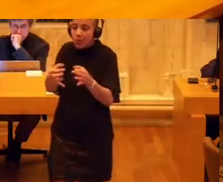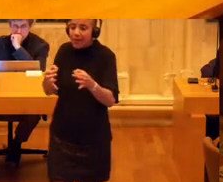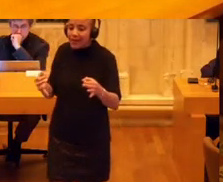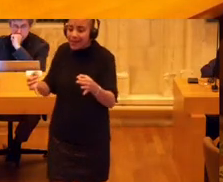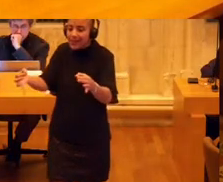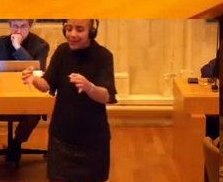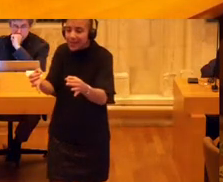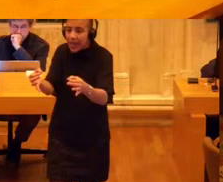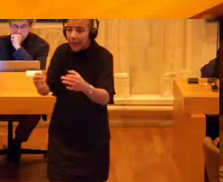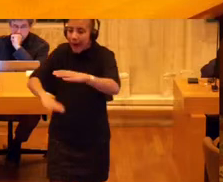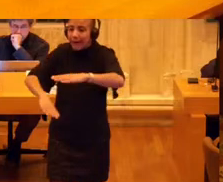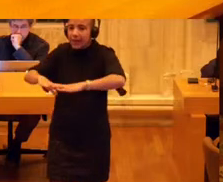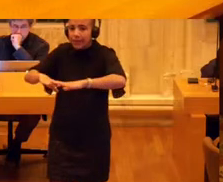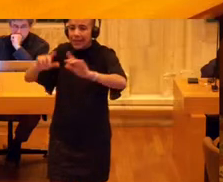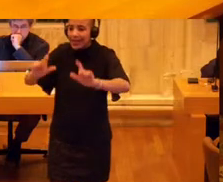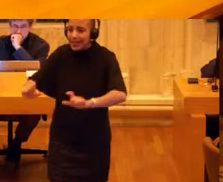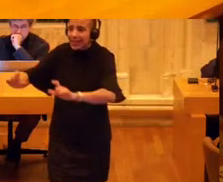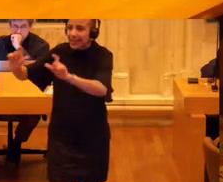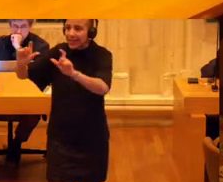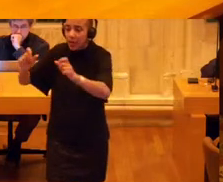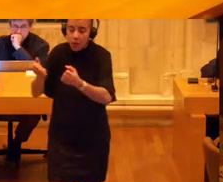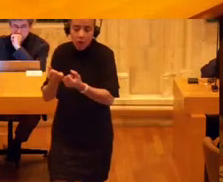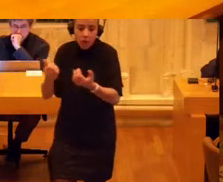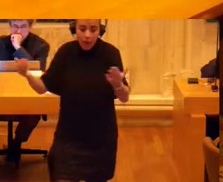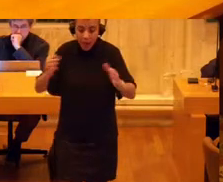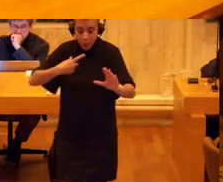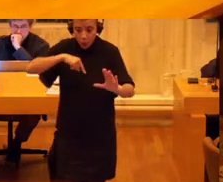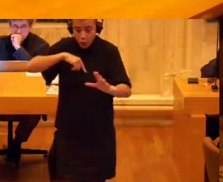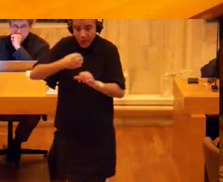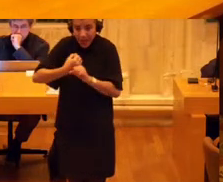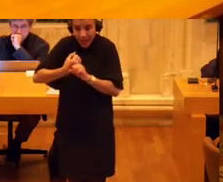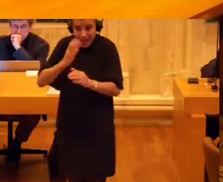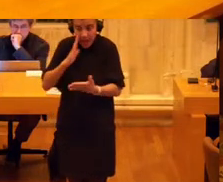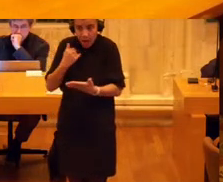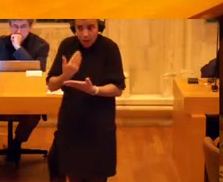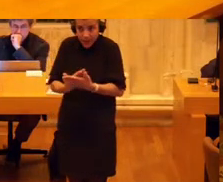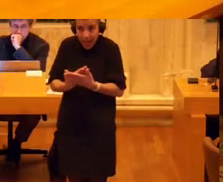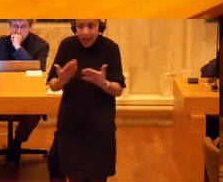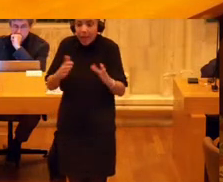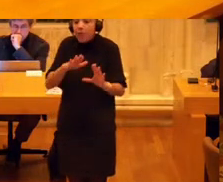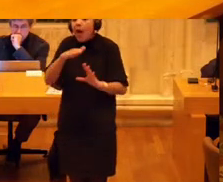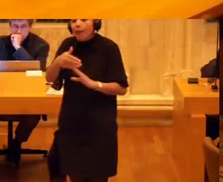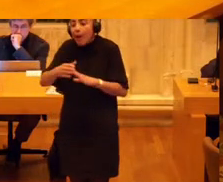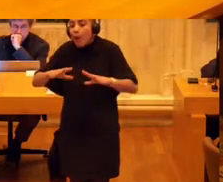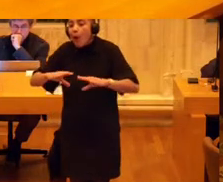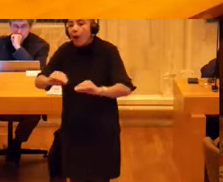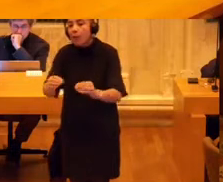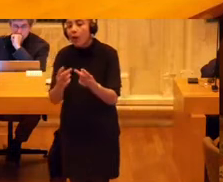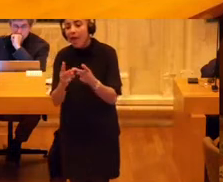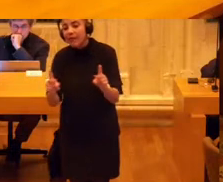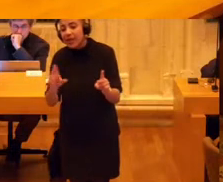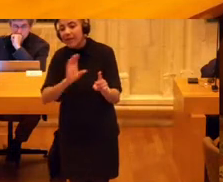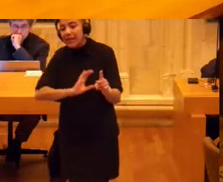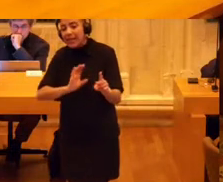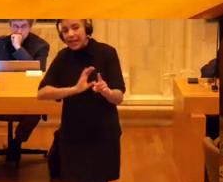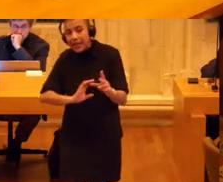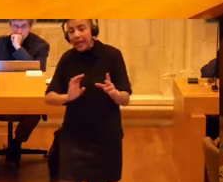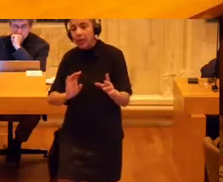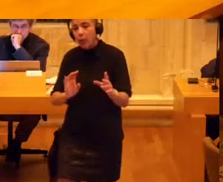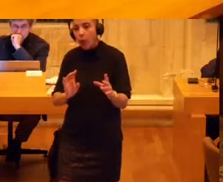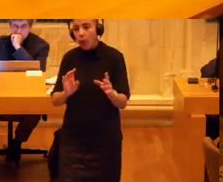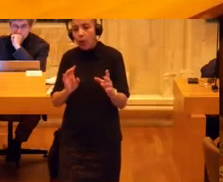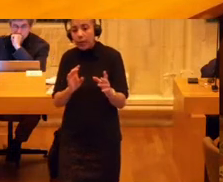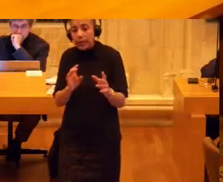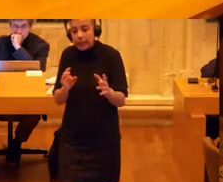philosophie de travail, et ben, la collectivité derrière fera évidemment de son mieux pour que ça puisse être accepté, mais je n'irai pas dans un